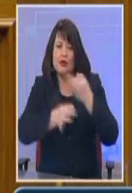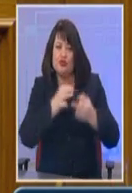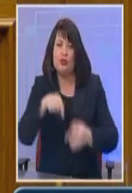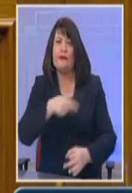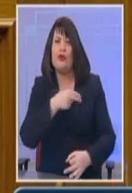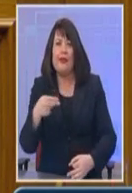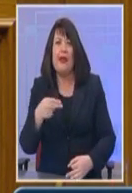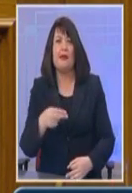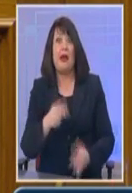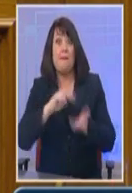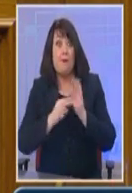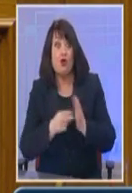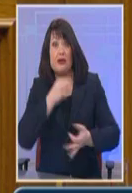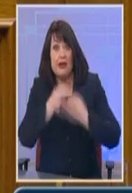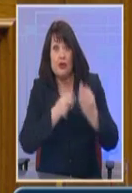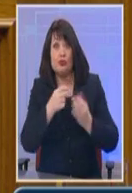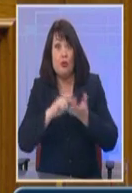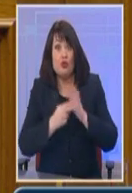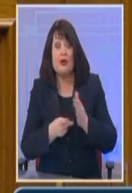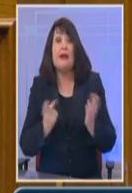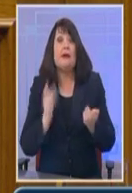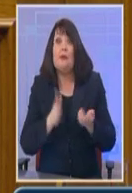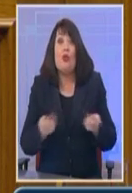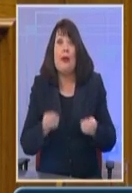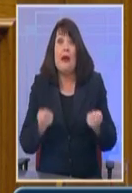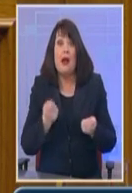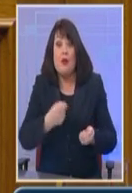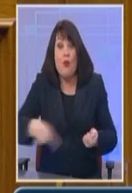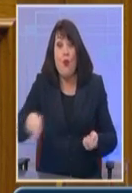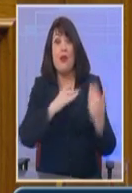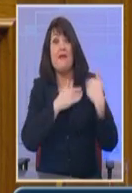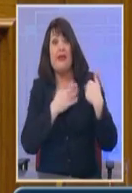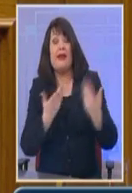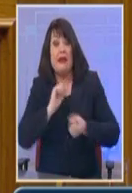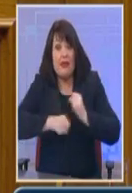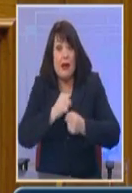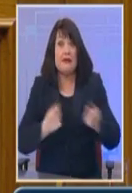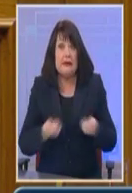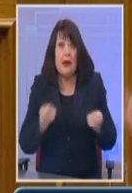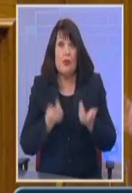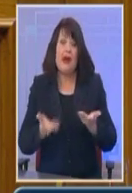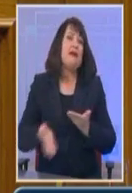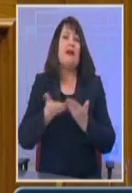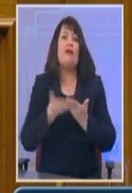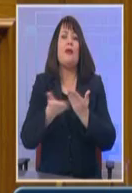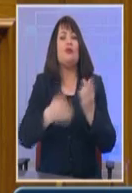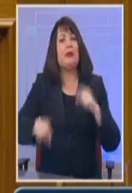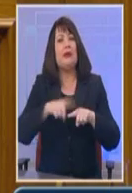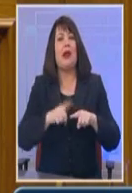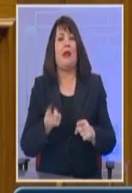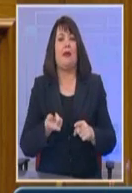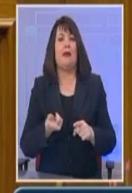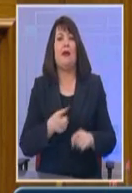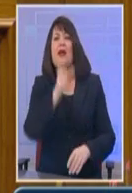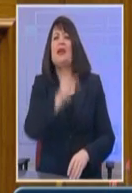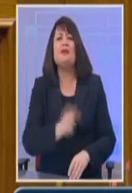να χτυπήσω το καμπανάκι του κινδύνου, να δούμε πώς μπορούμε να αναλάβουμε όλοι δράσεις για να βοηθήσουμε τη χώρα. Και